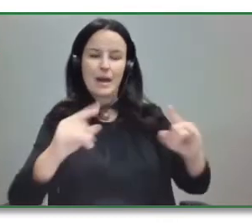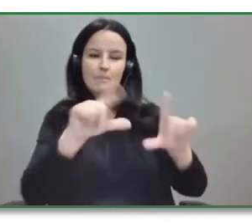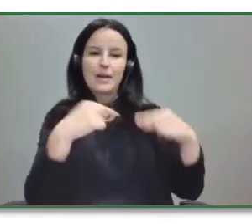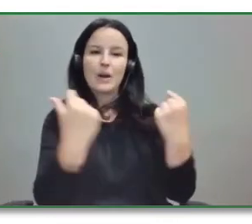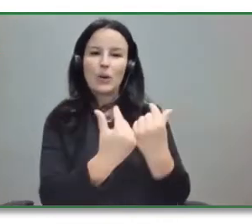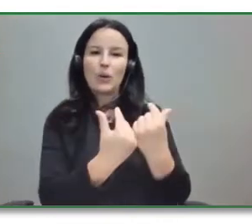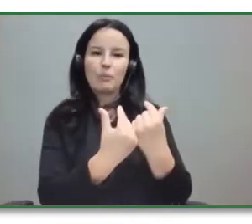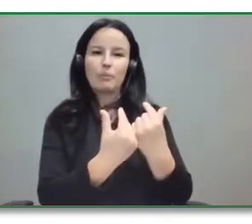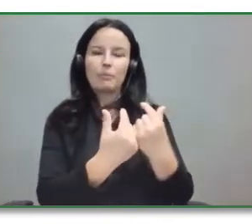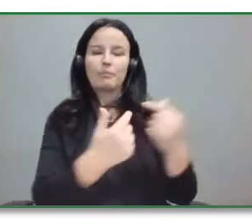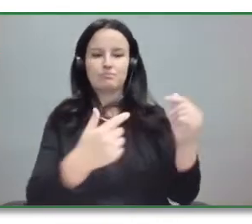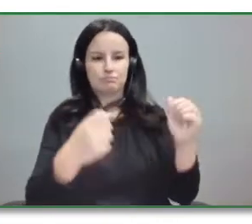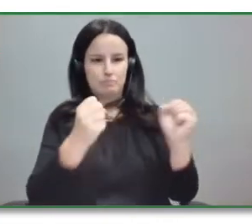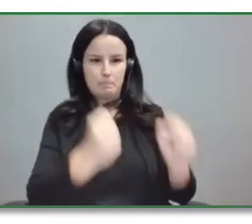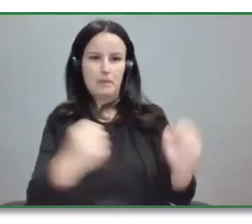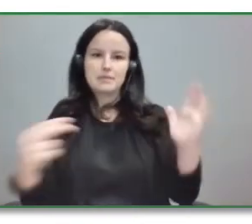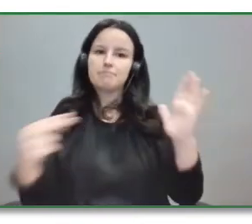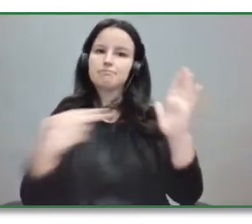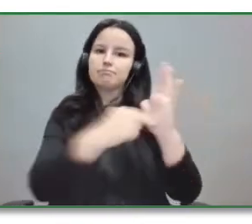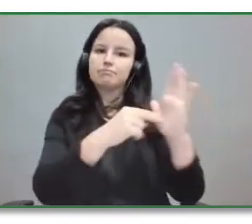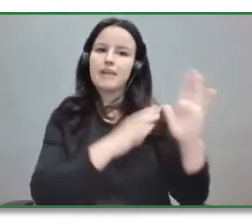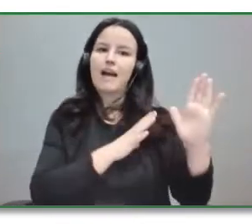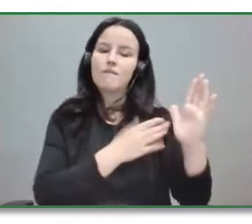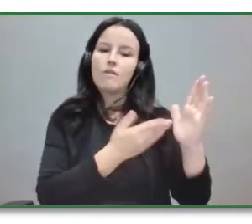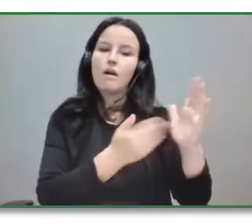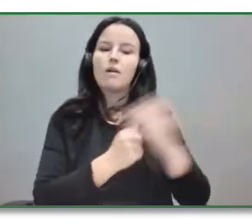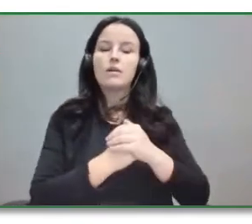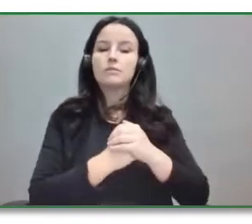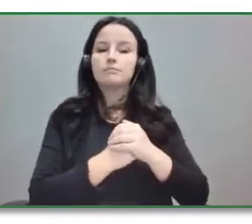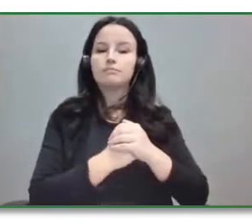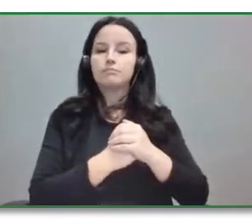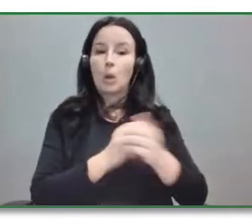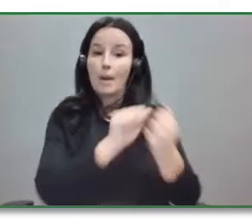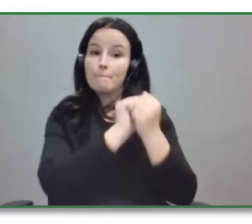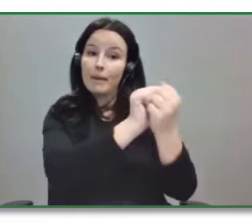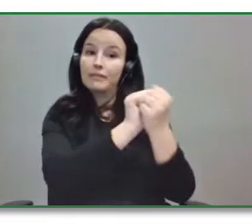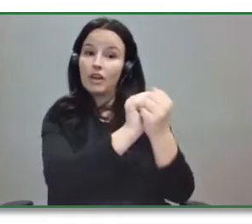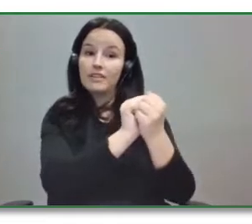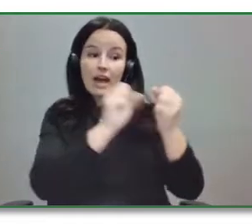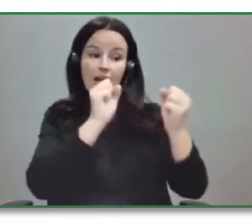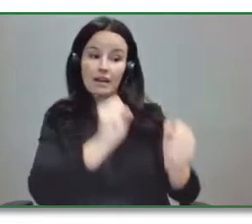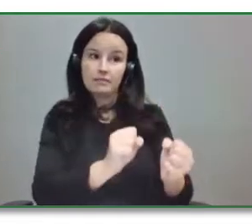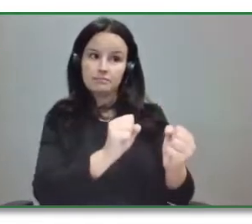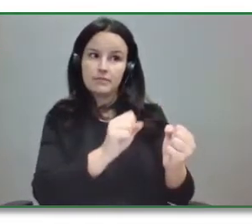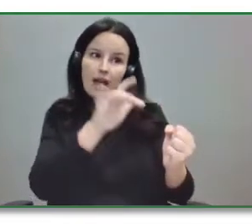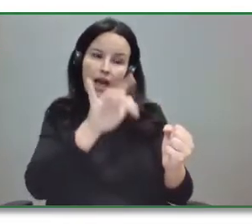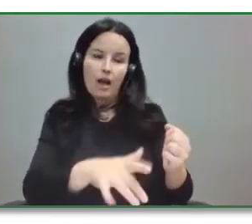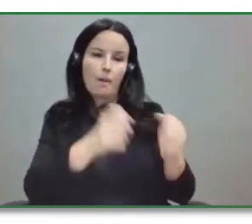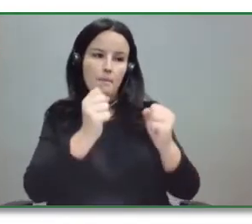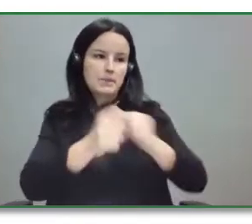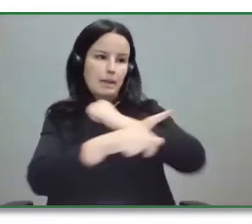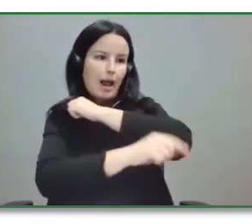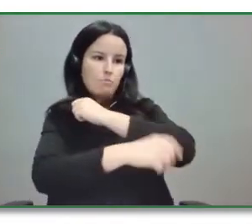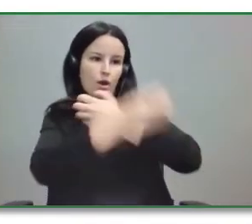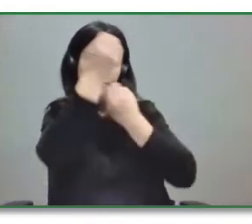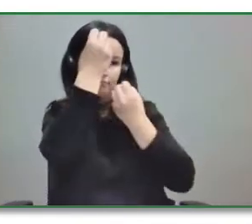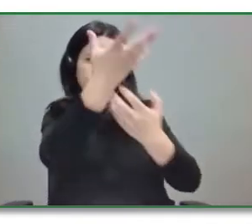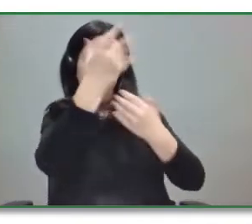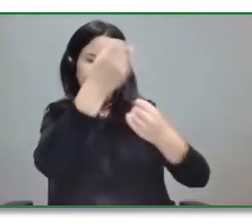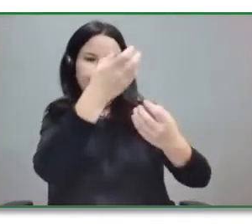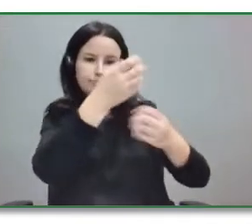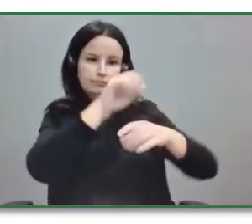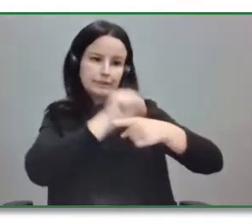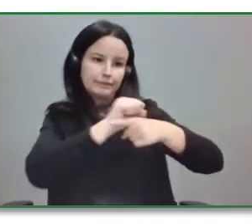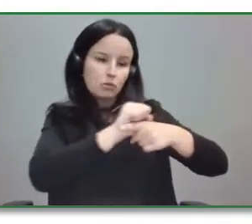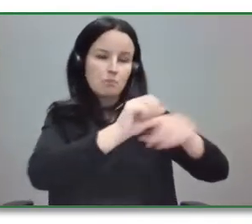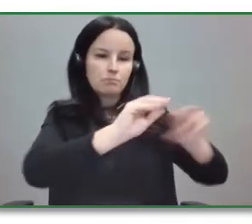Dumbarton. Ce partenariat a également permis de former le personnel des parcs à la sensibilisation au handicap et nous